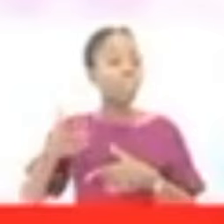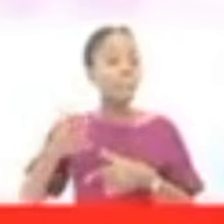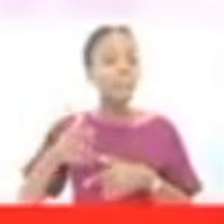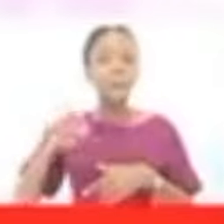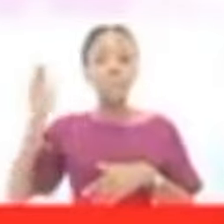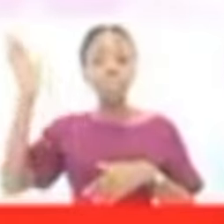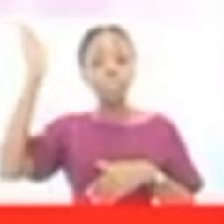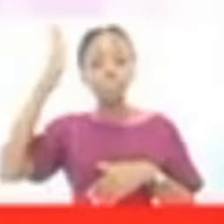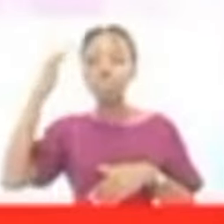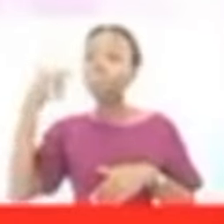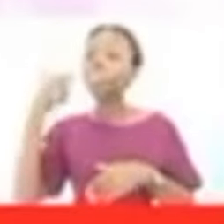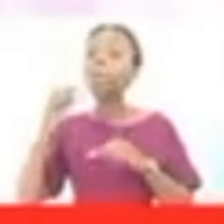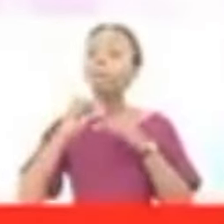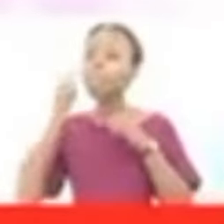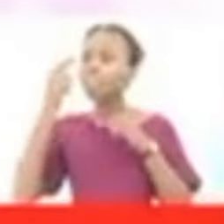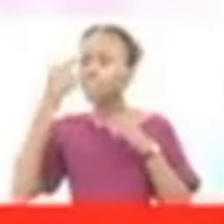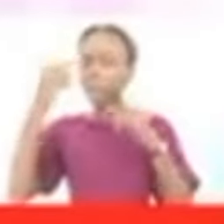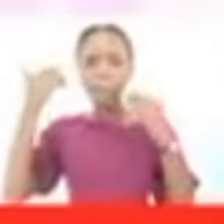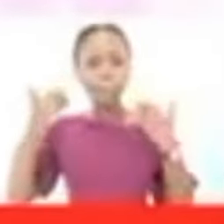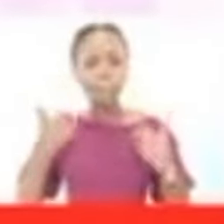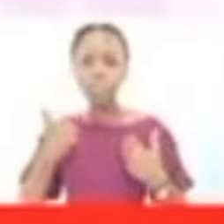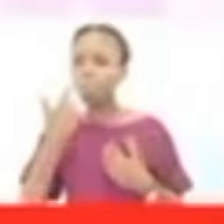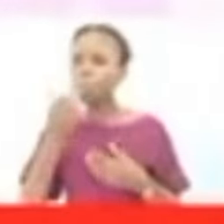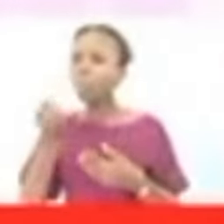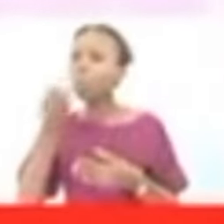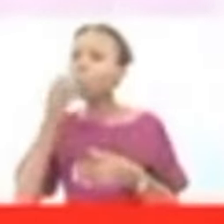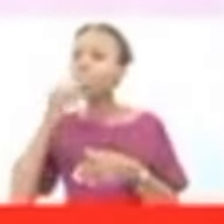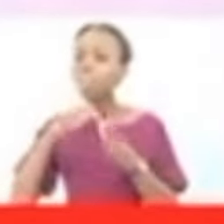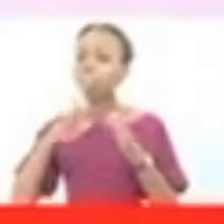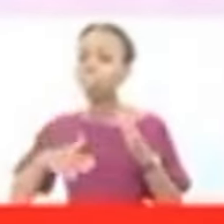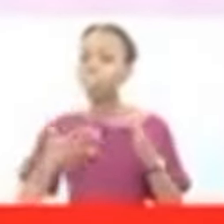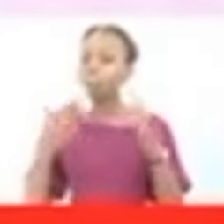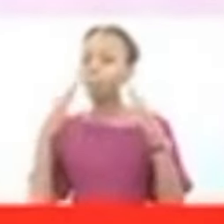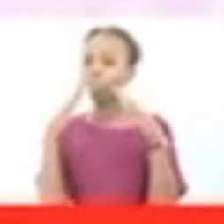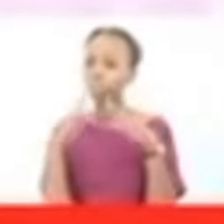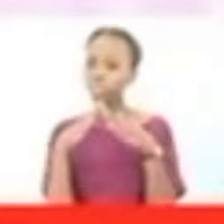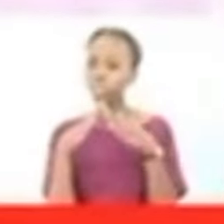Ezekiel. Yule ambaye amekula kwa nyumba yangu